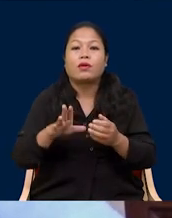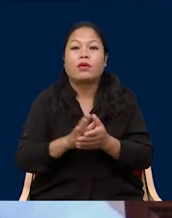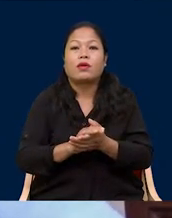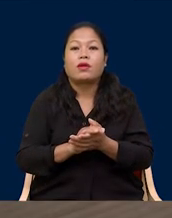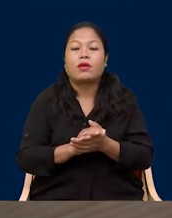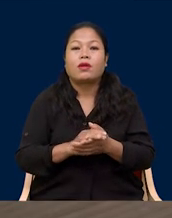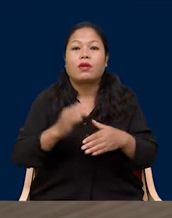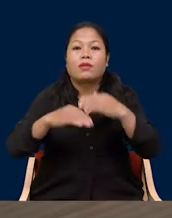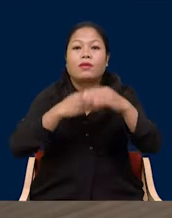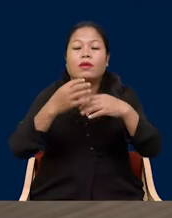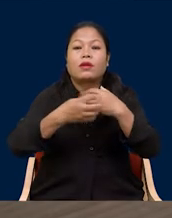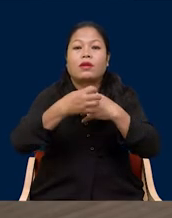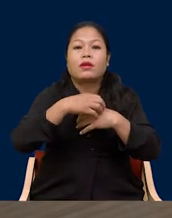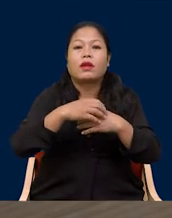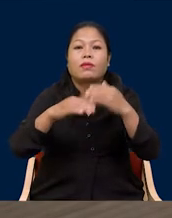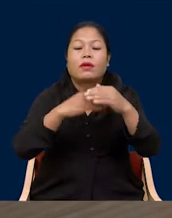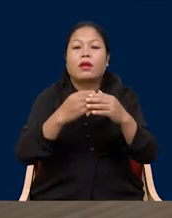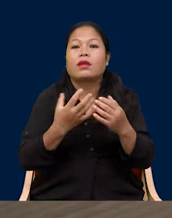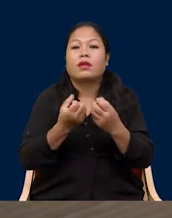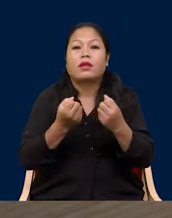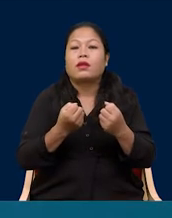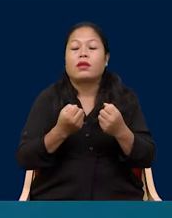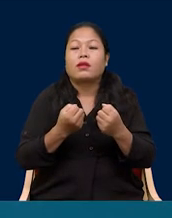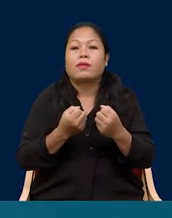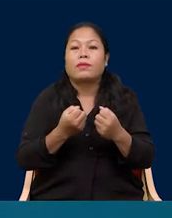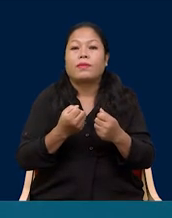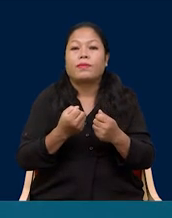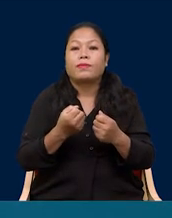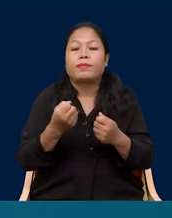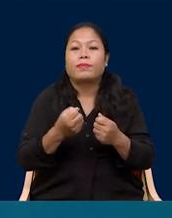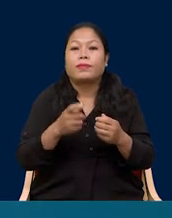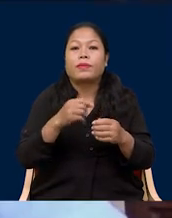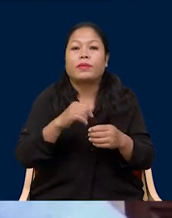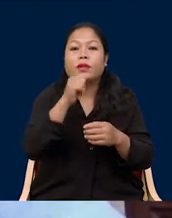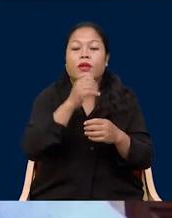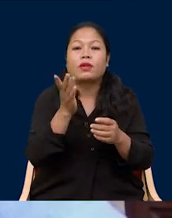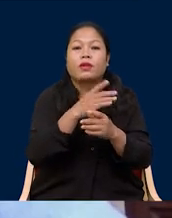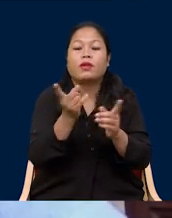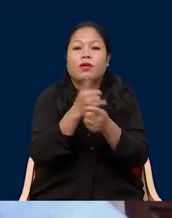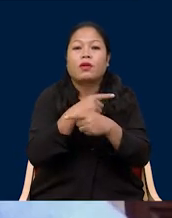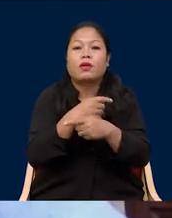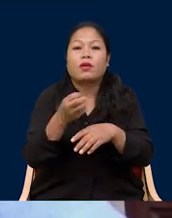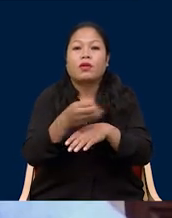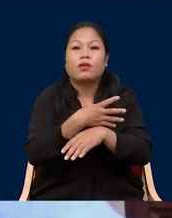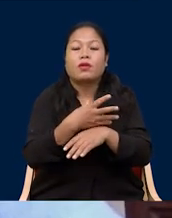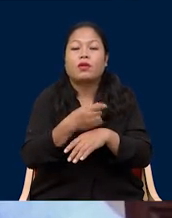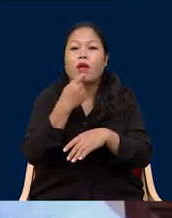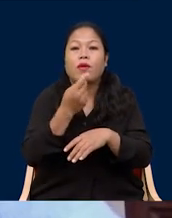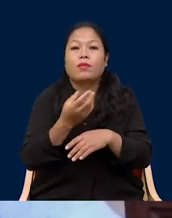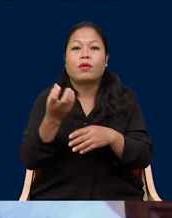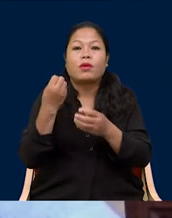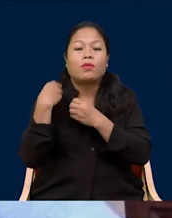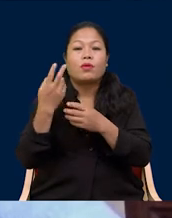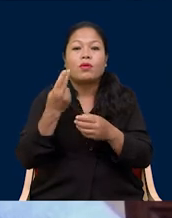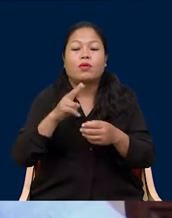भएको थियो र अविकसित राष्ट्रहरूले चाहिँ विकासै गर्न नपाउँदाखेरि पनि यसको जलवायु परिवर्तनको असरहरू चाहिँ